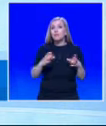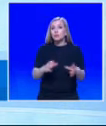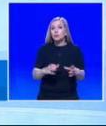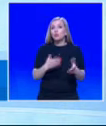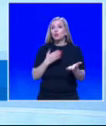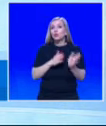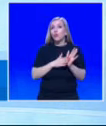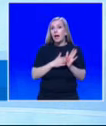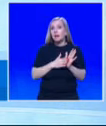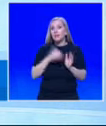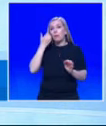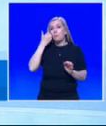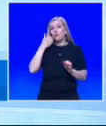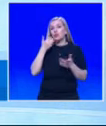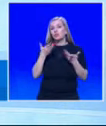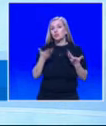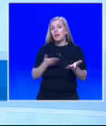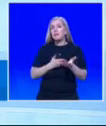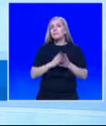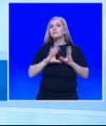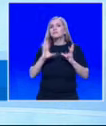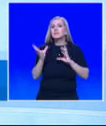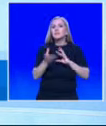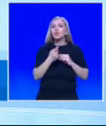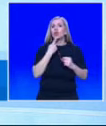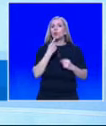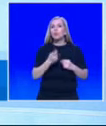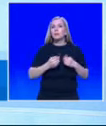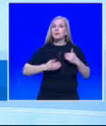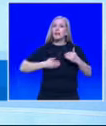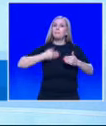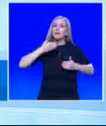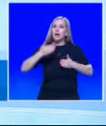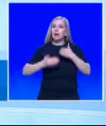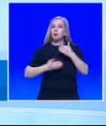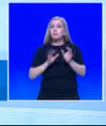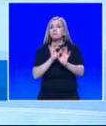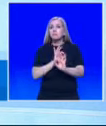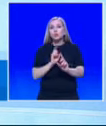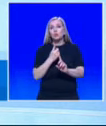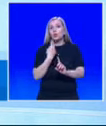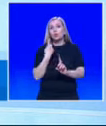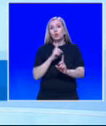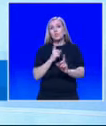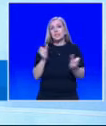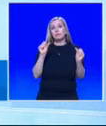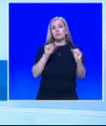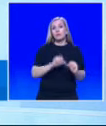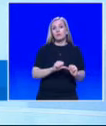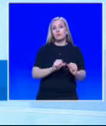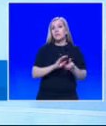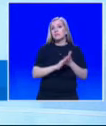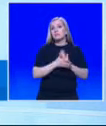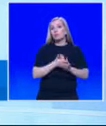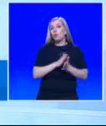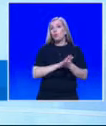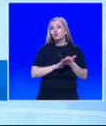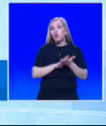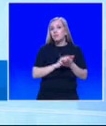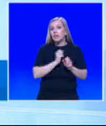своята полезност през всички години на прехода. Нито едно не се е провалило, е свършило основната работа, за която е избрано.